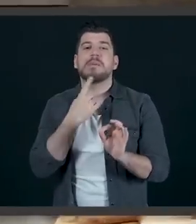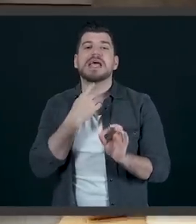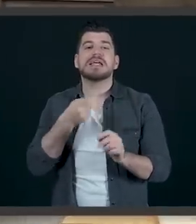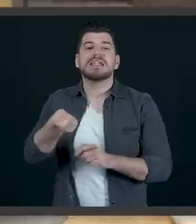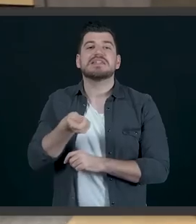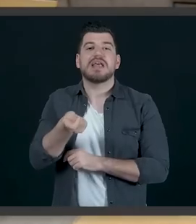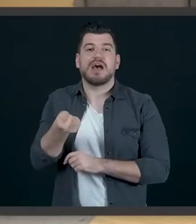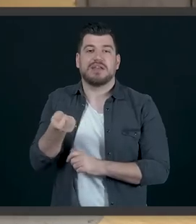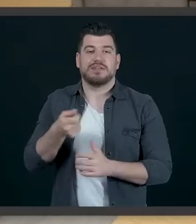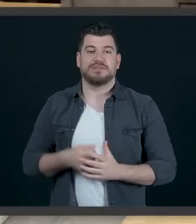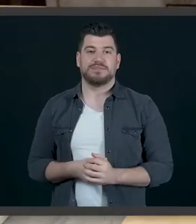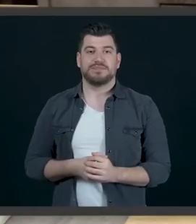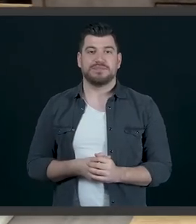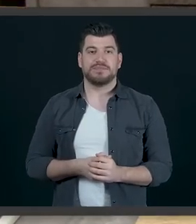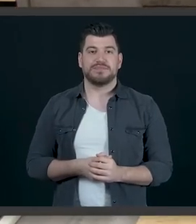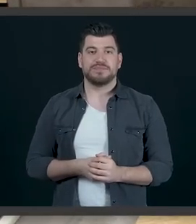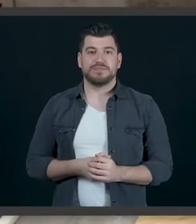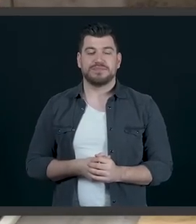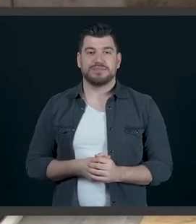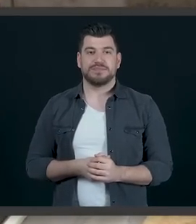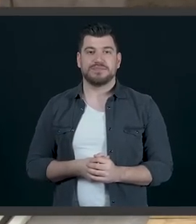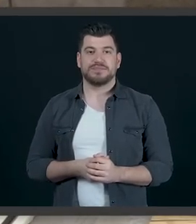ζάχαρη. Δανάν.